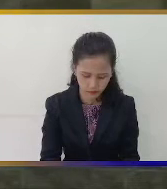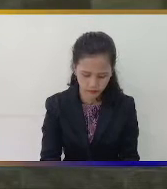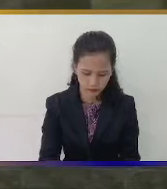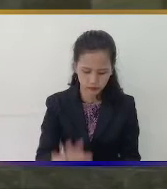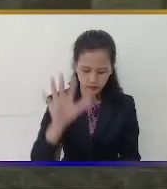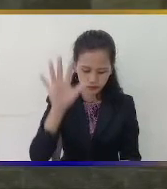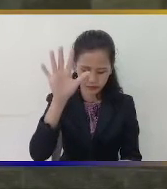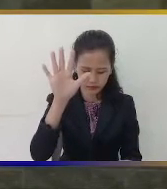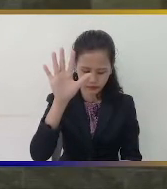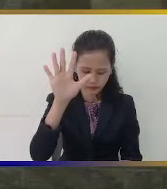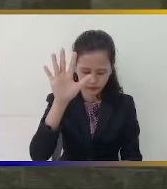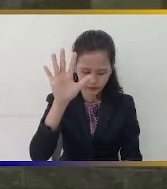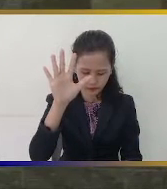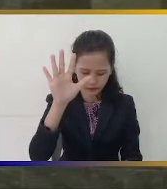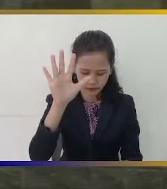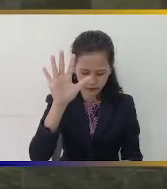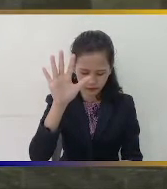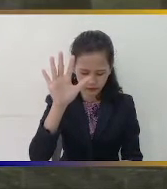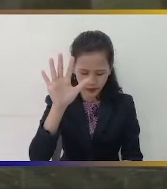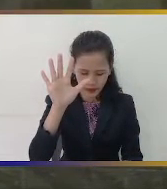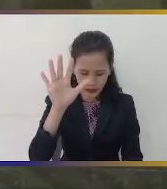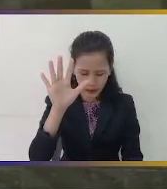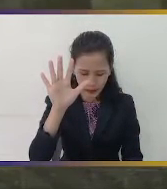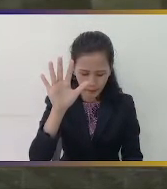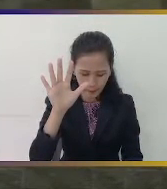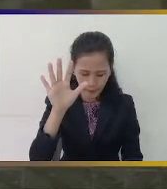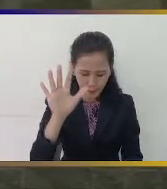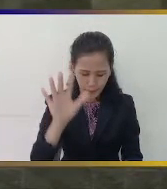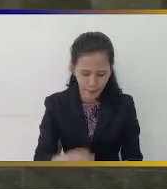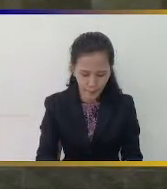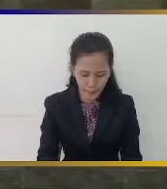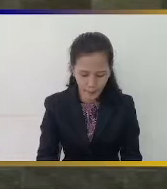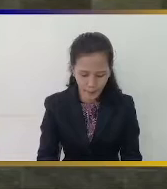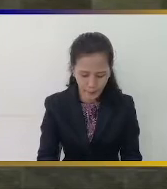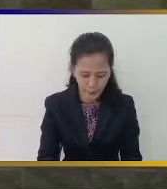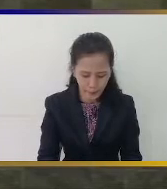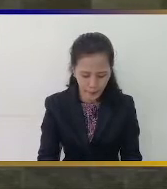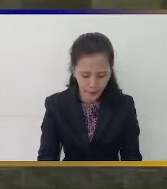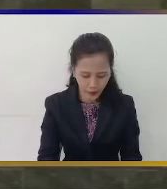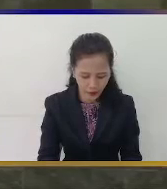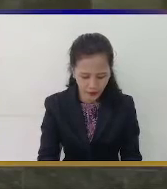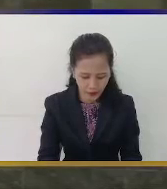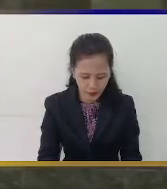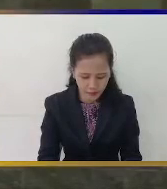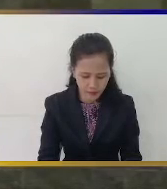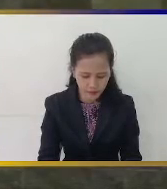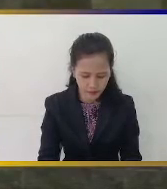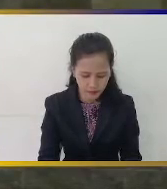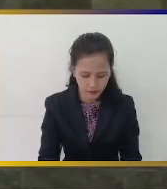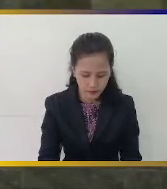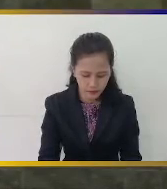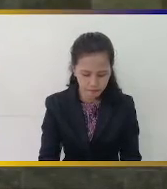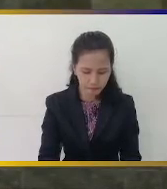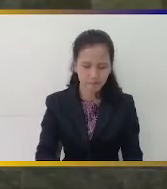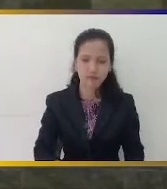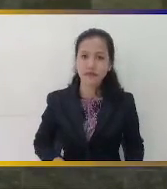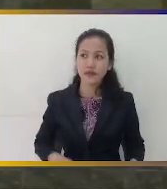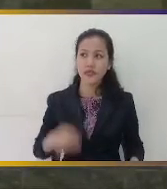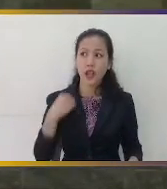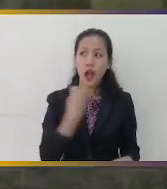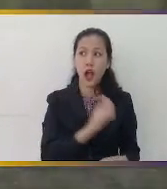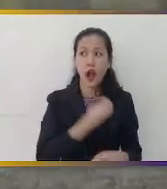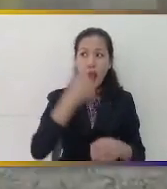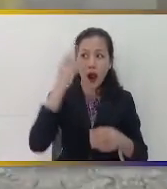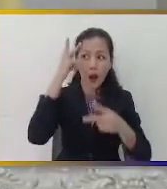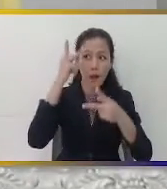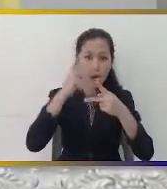to come. Ang responsibility po natin, kapatid, habang buhay po tayo, we always see the future. Kailangan